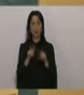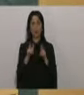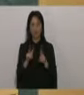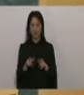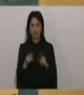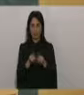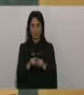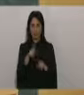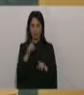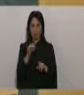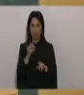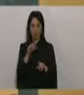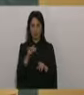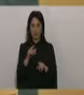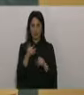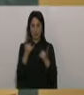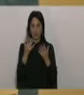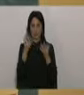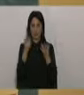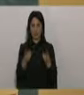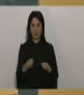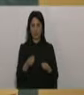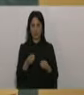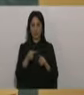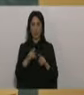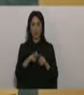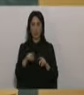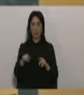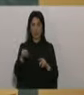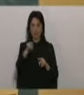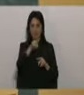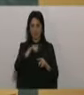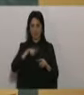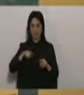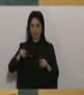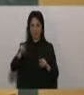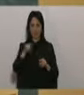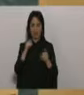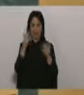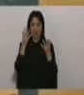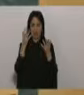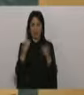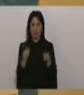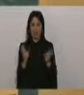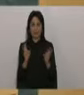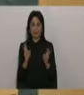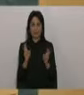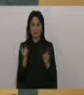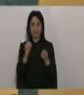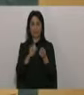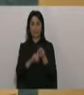ასევე ბატონ გიორგის, მაგრამ დღევანდელი დღე ეს კონკრეტული მონაკვეთი დღევანდელი დღისა